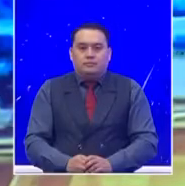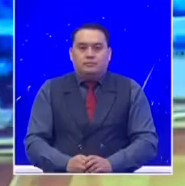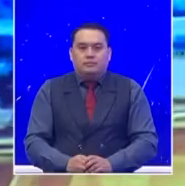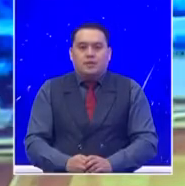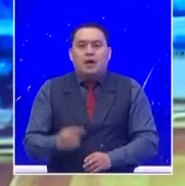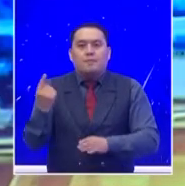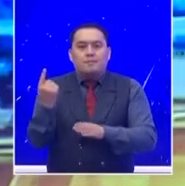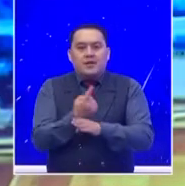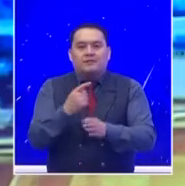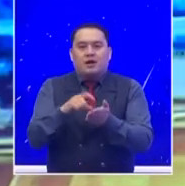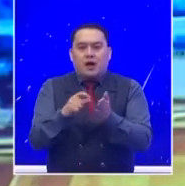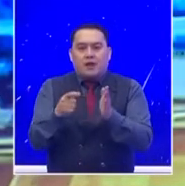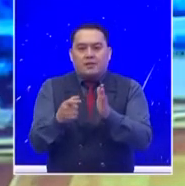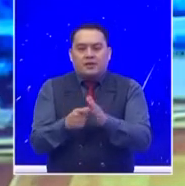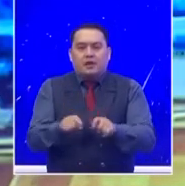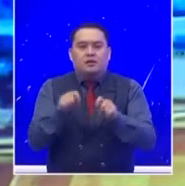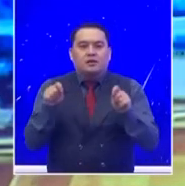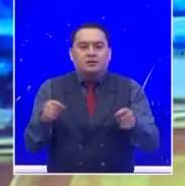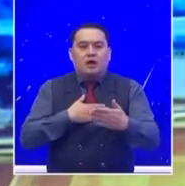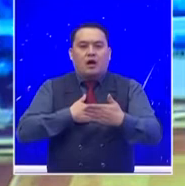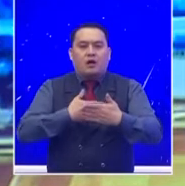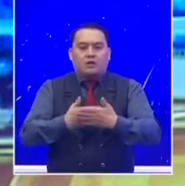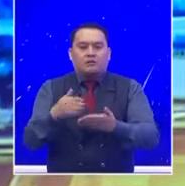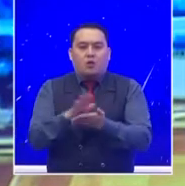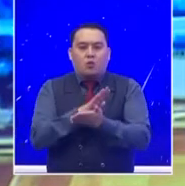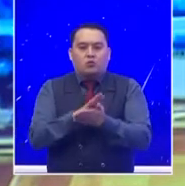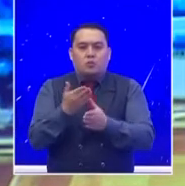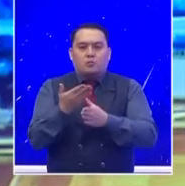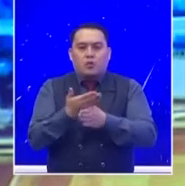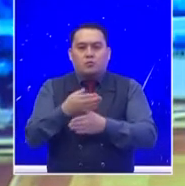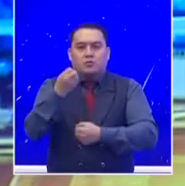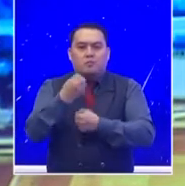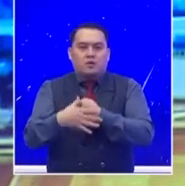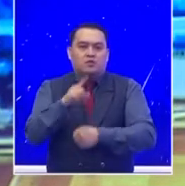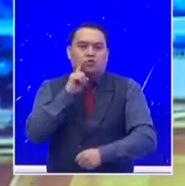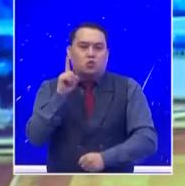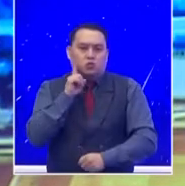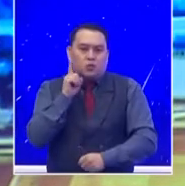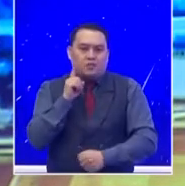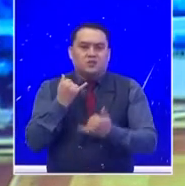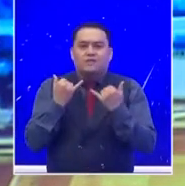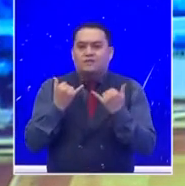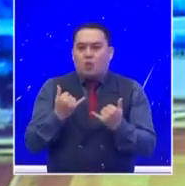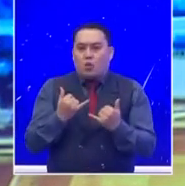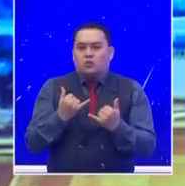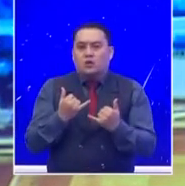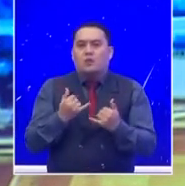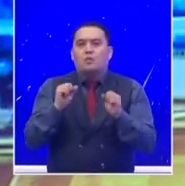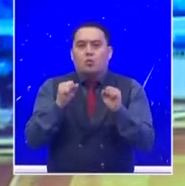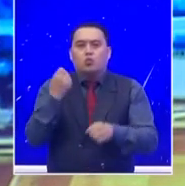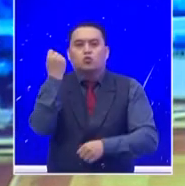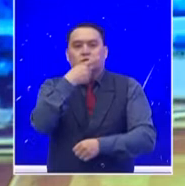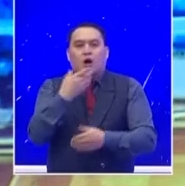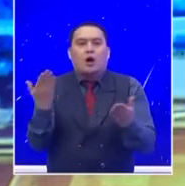выпуск. Первый в республике фронт-офис волонтеров открылся на базе Центра обслуживания молодежи Талдыкургана. Здесь активисты, добродетели могут